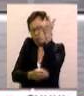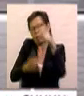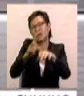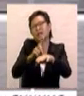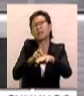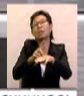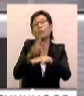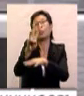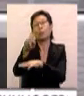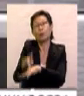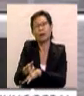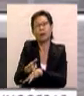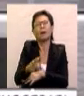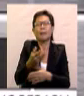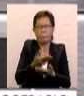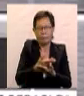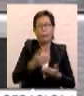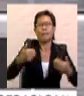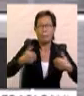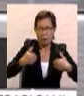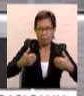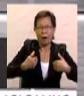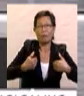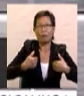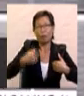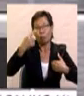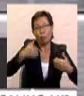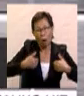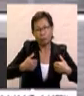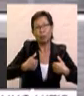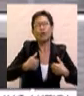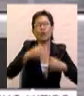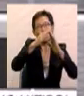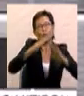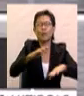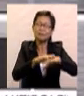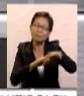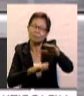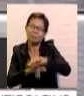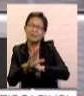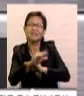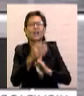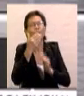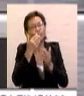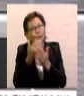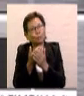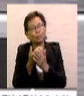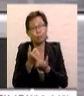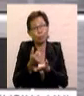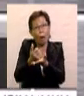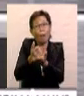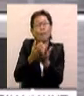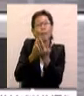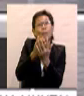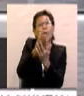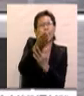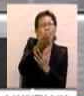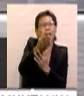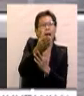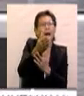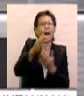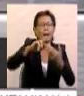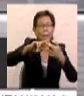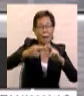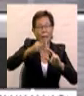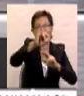Kuala Lumpur memiliki kediaman sendiri yang selesa dan kondusif. Bantuan yang dijalankan menerusi program Baiti